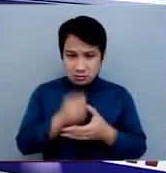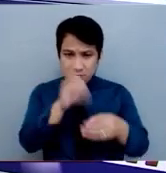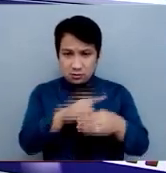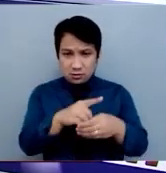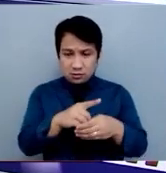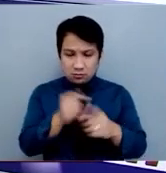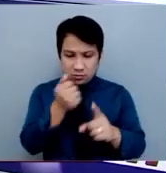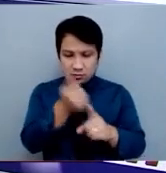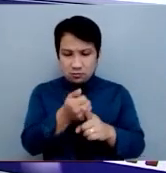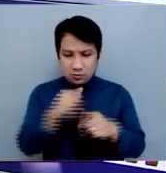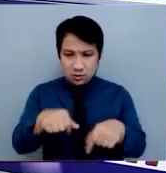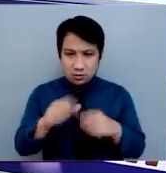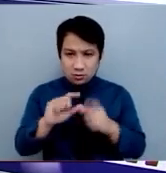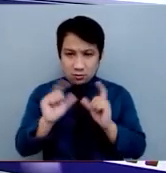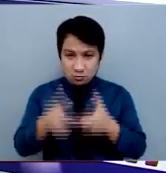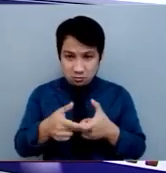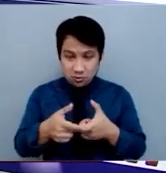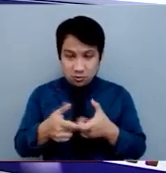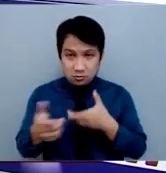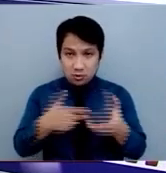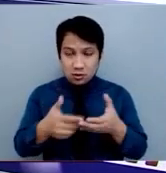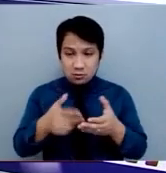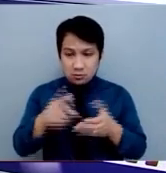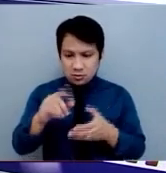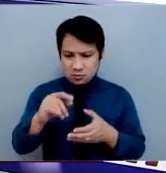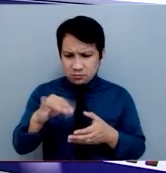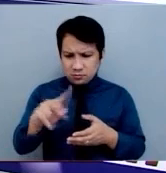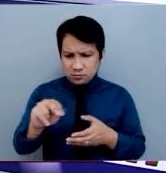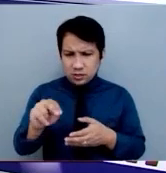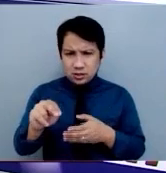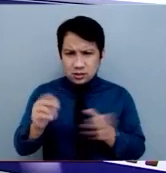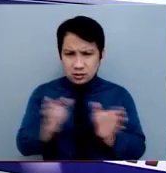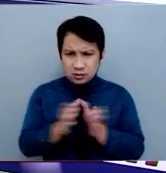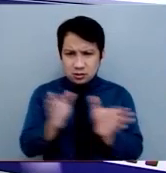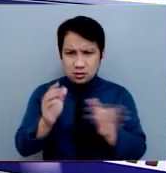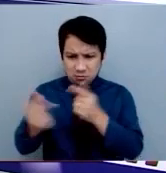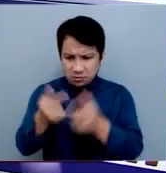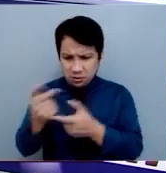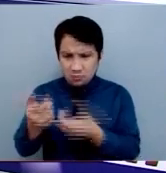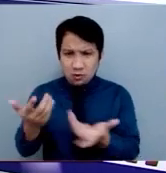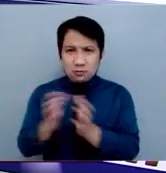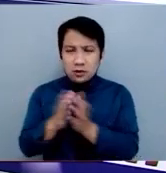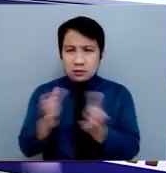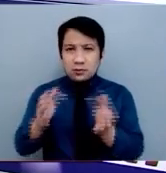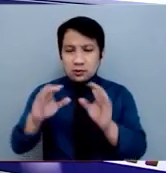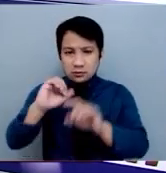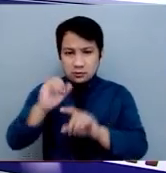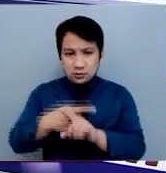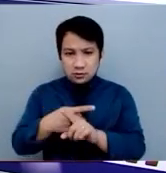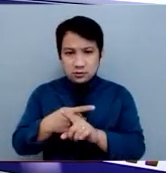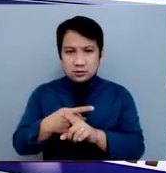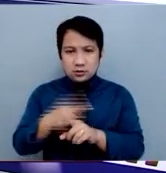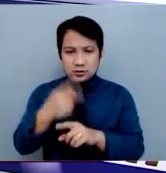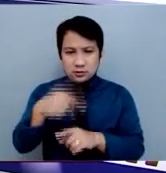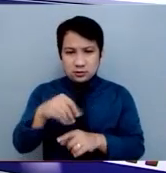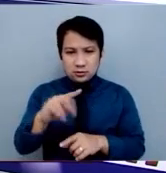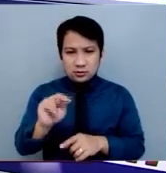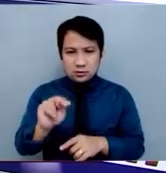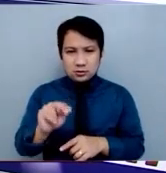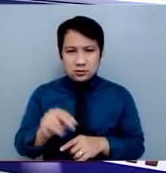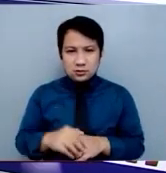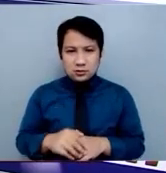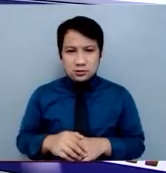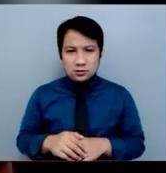group ay yung PIN numbers because hindi pa raw na-generate yun. Baka raw April pa ma-generate yung PIN numbers. Oh,